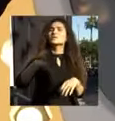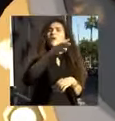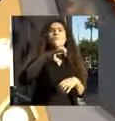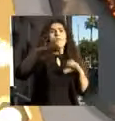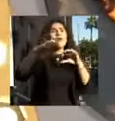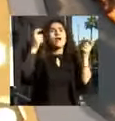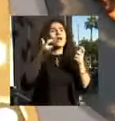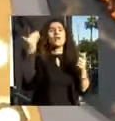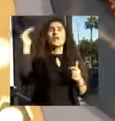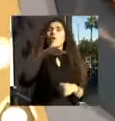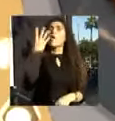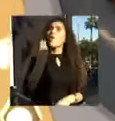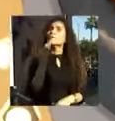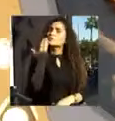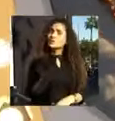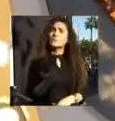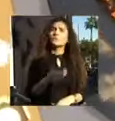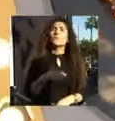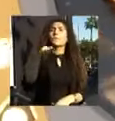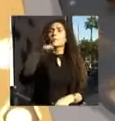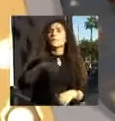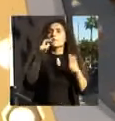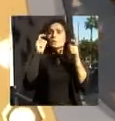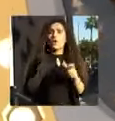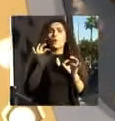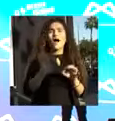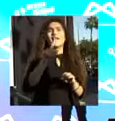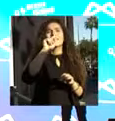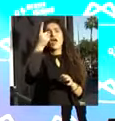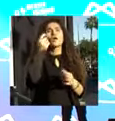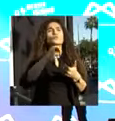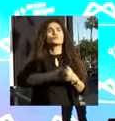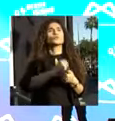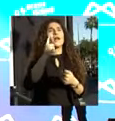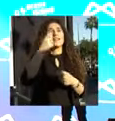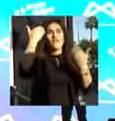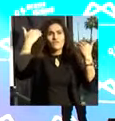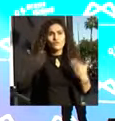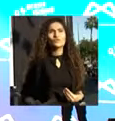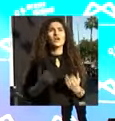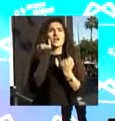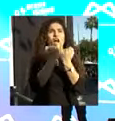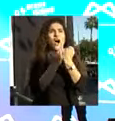bölgeden gelmiş olursak olalım, burada tek yumruk, tek vücut kardeşçesine,